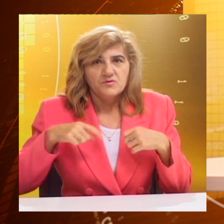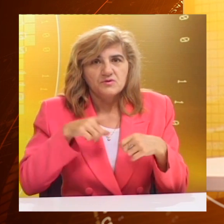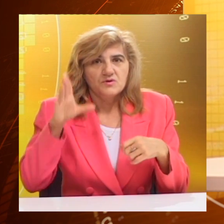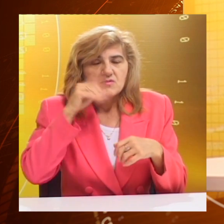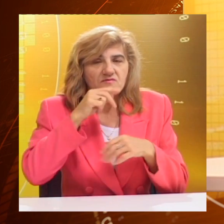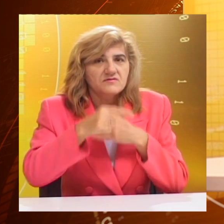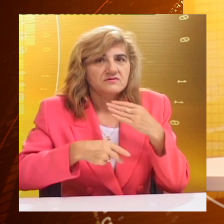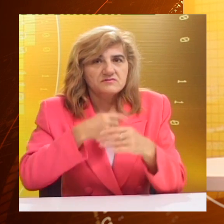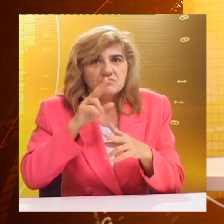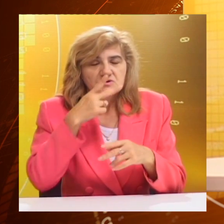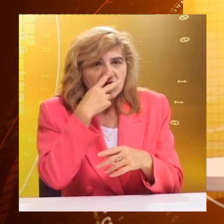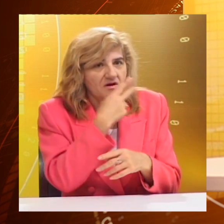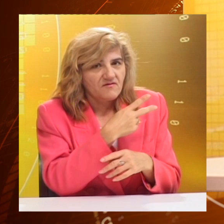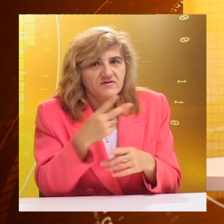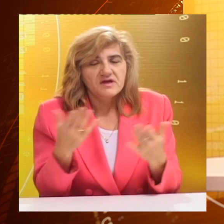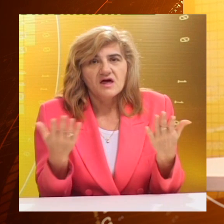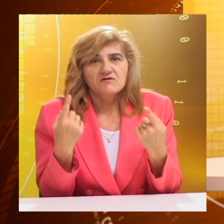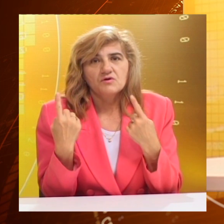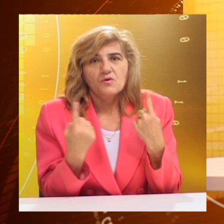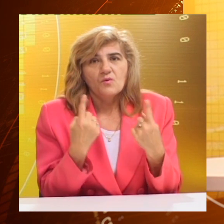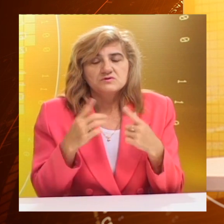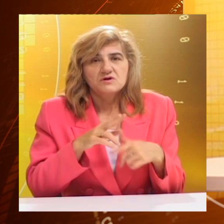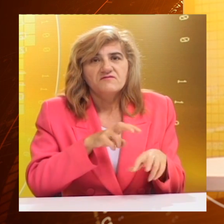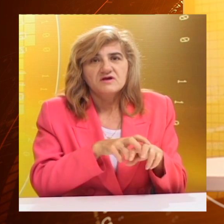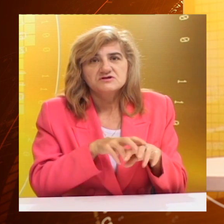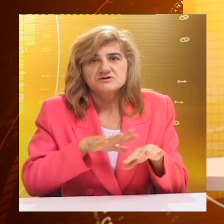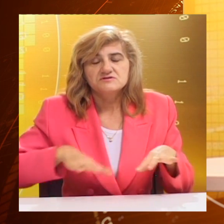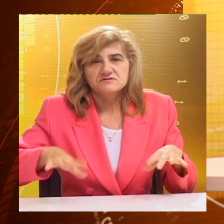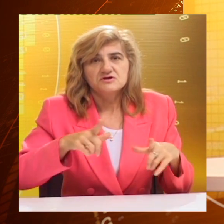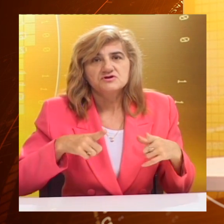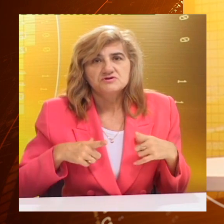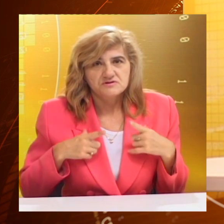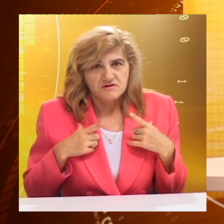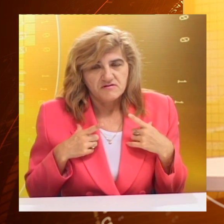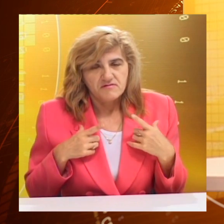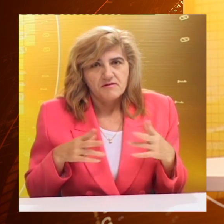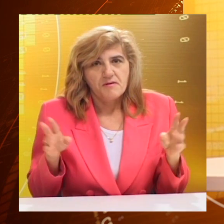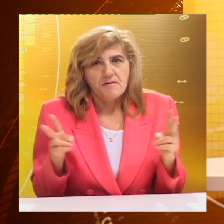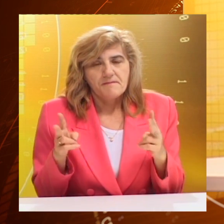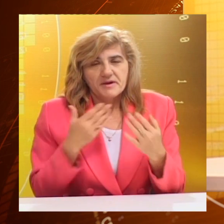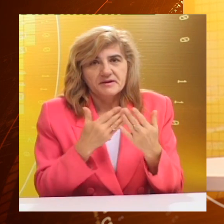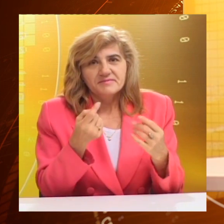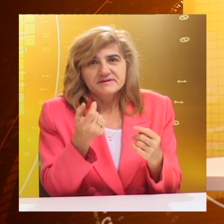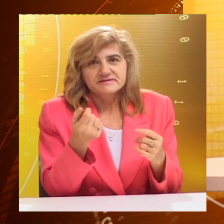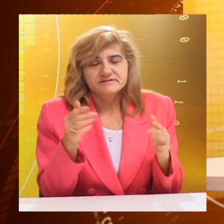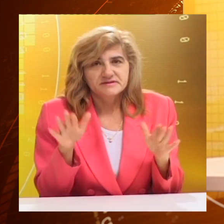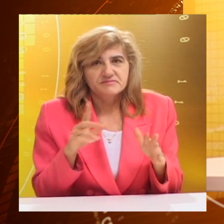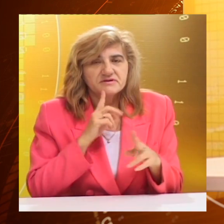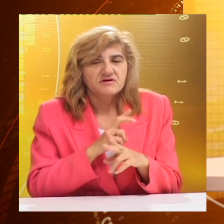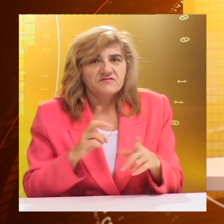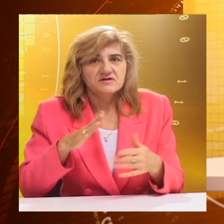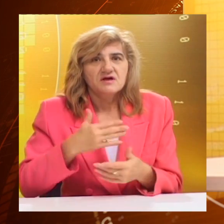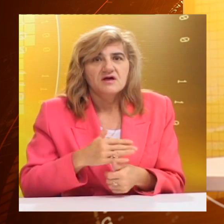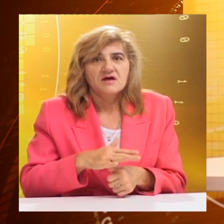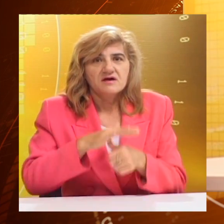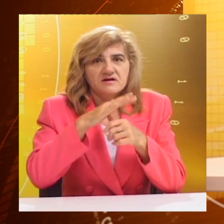koji tokom celog dana mogu da vide u kakvim uslovima životinje žive. U Subotici je Svjetski dan životinja obeležen mini izložbom sitnih